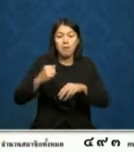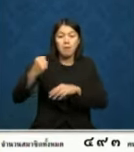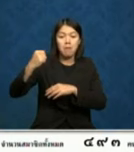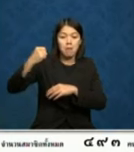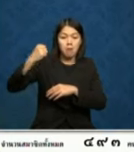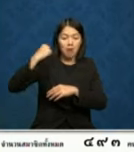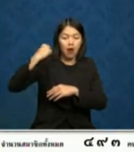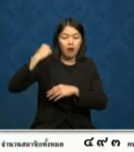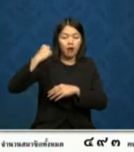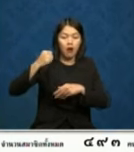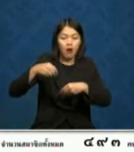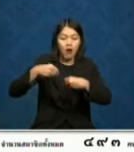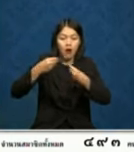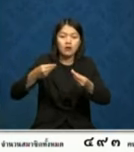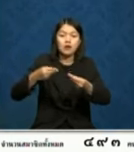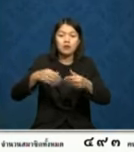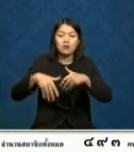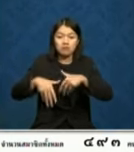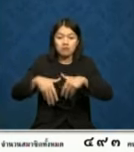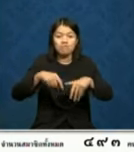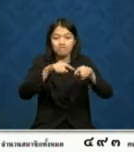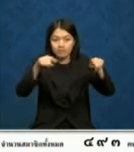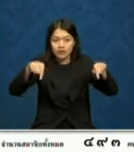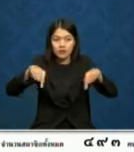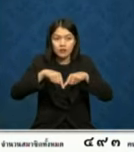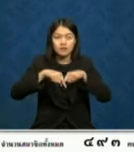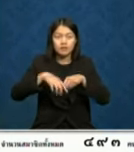และพลังังงานทดแทนเชิงพื้น